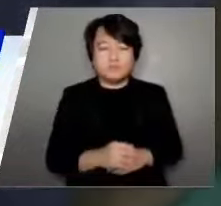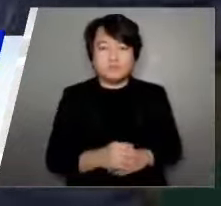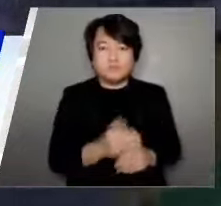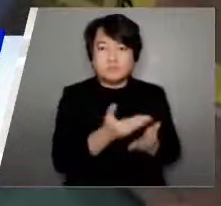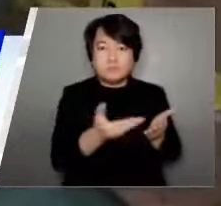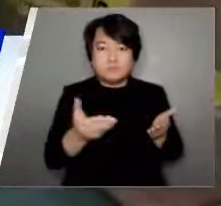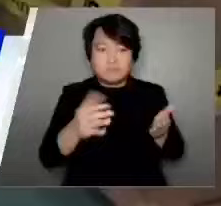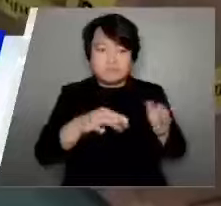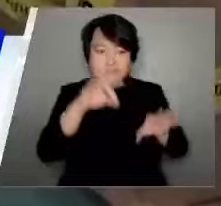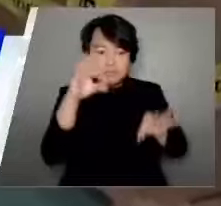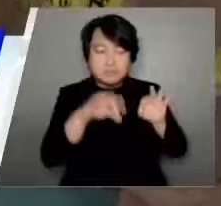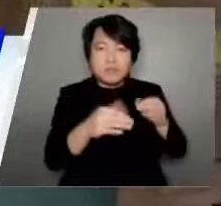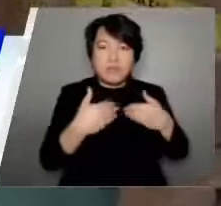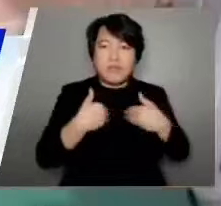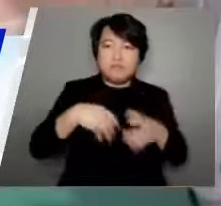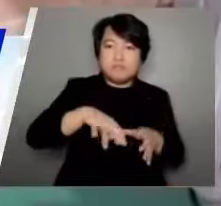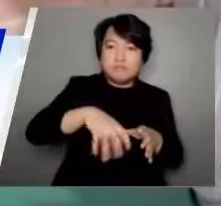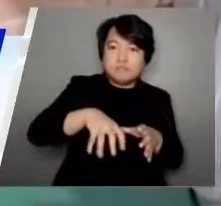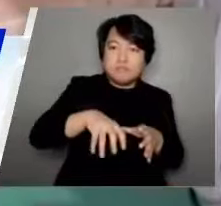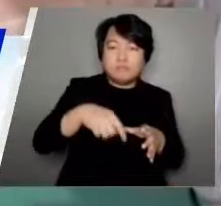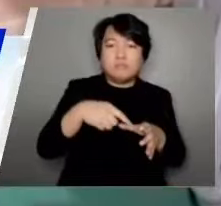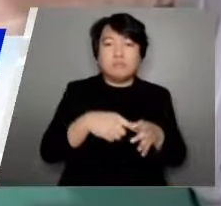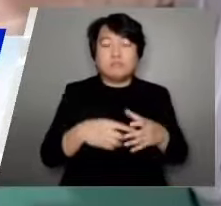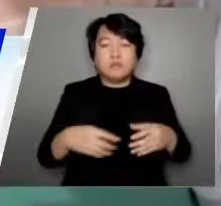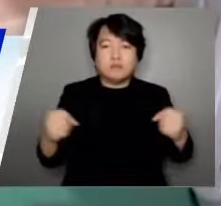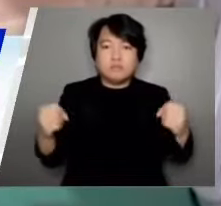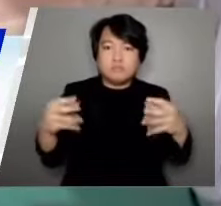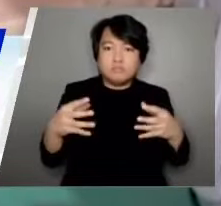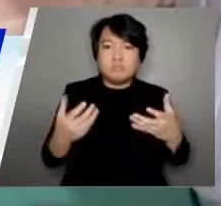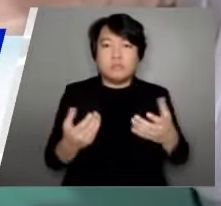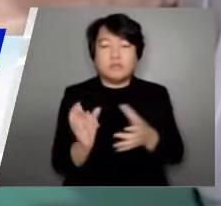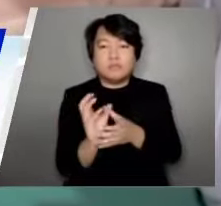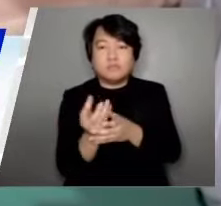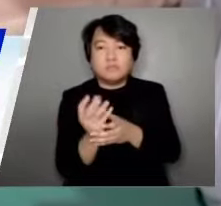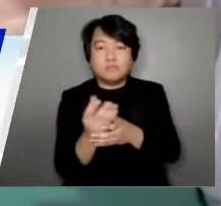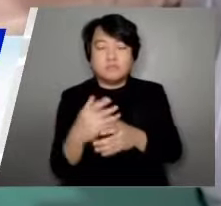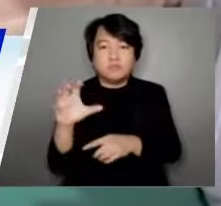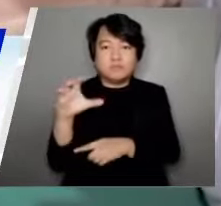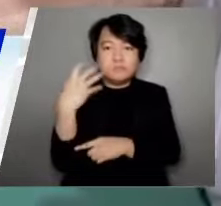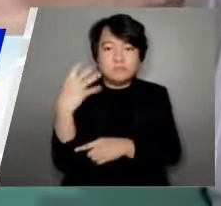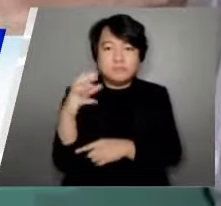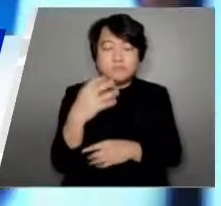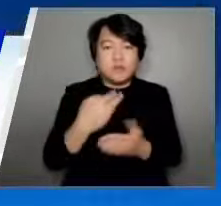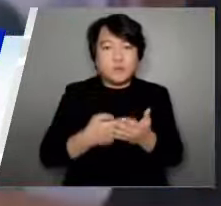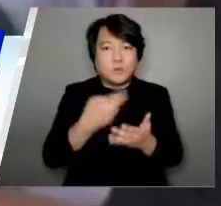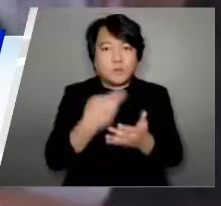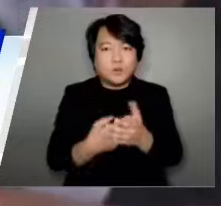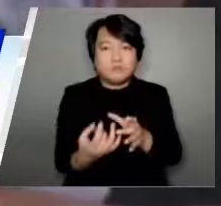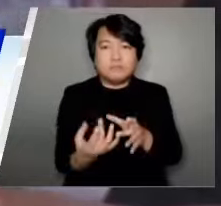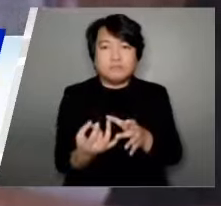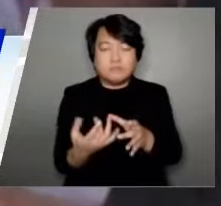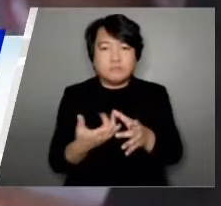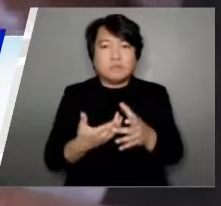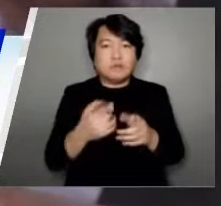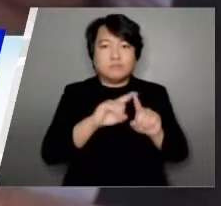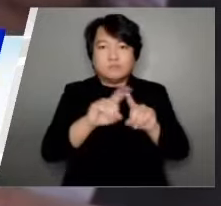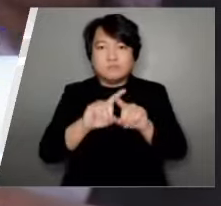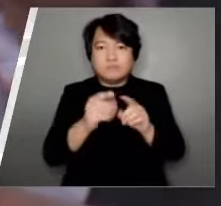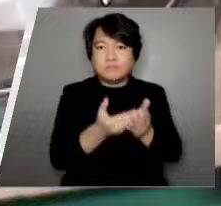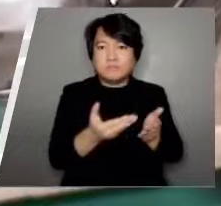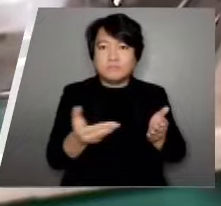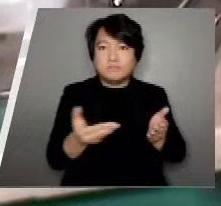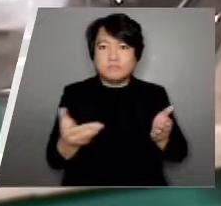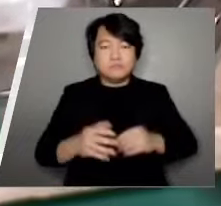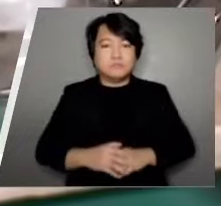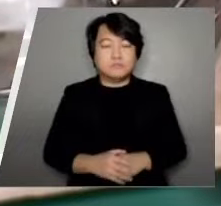washing machine, oven toaster, blender, electric fan, rice cooker at multi-cooker. Checking, nakita natin na hindi lang